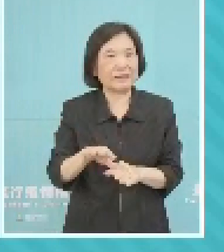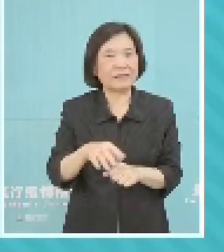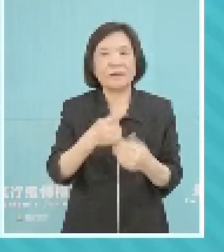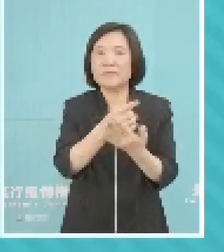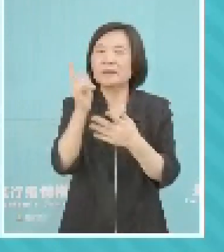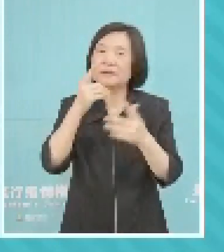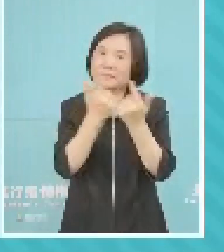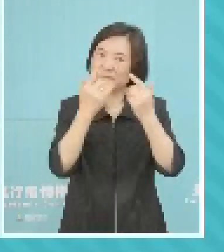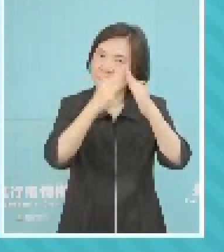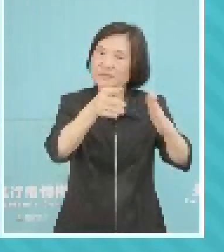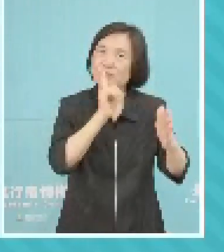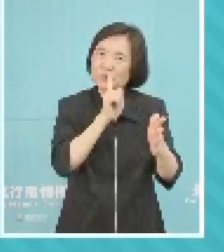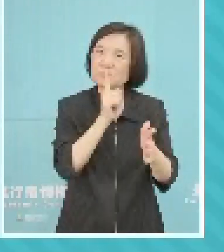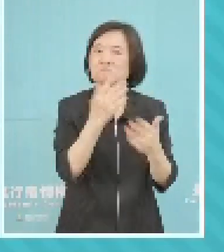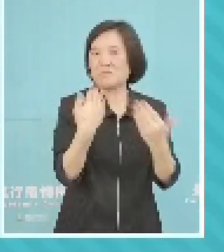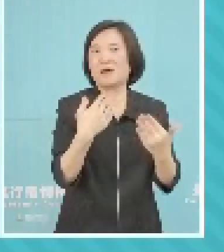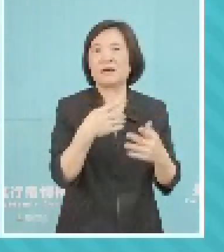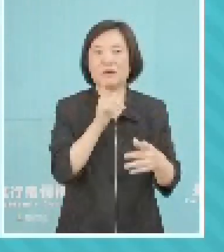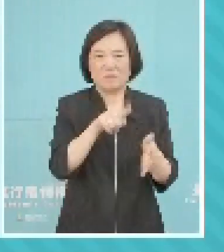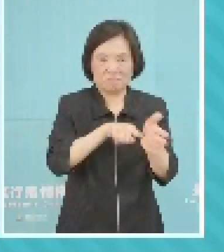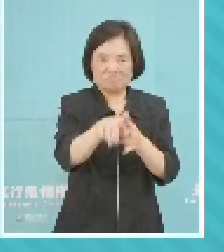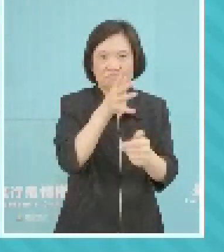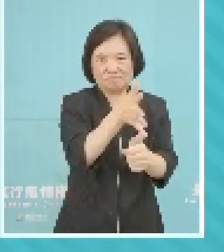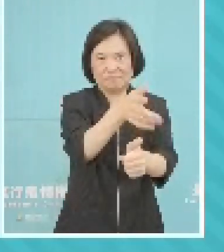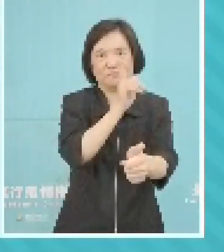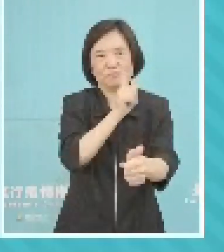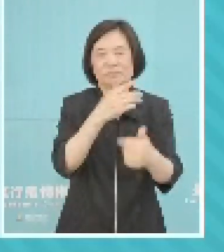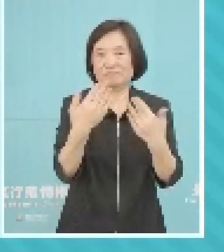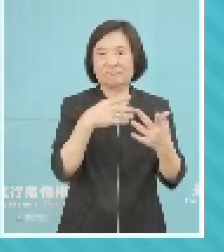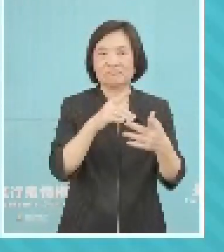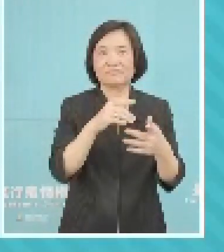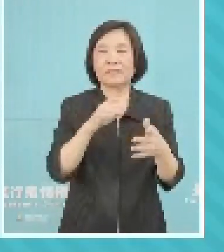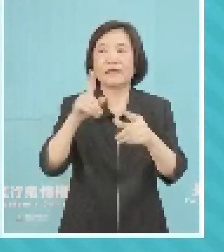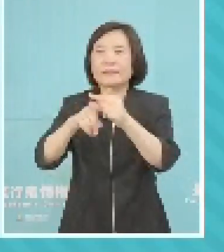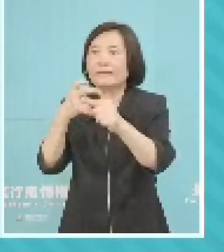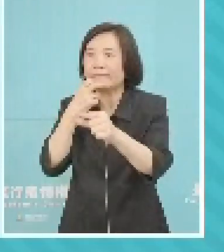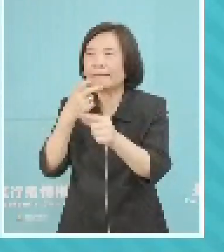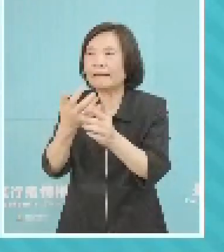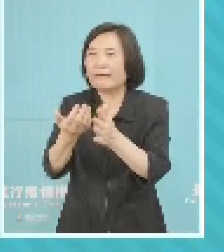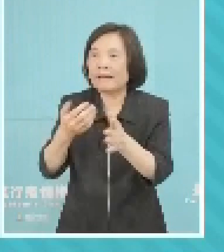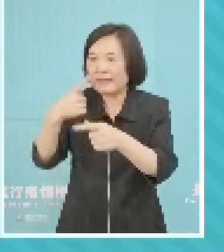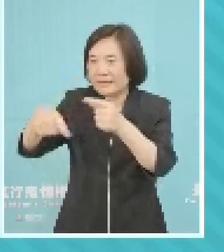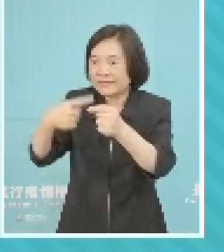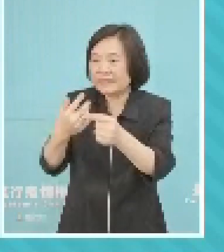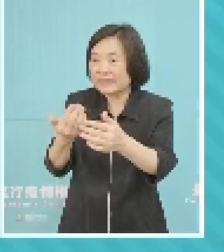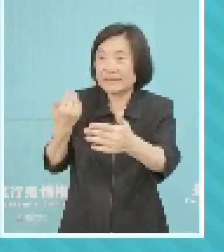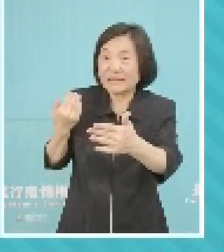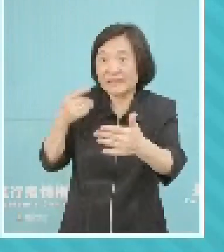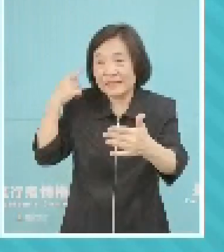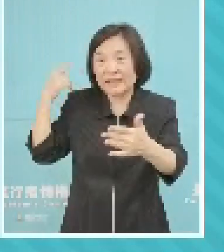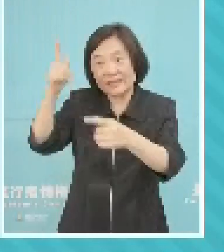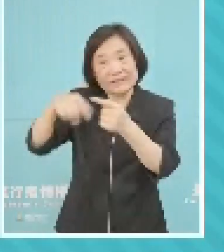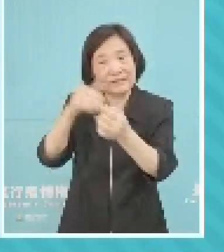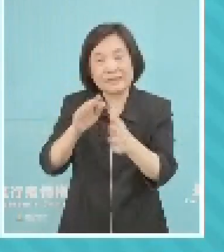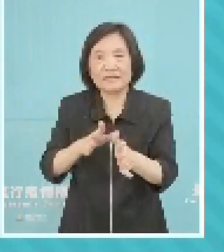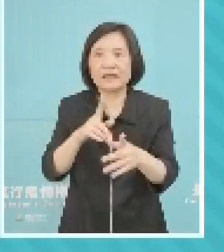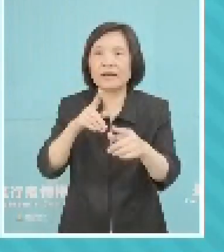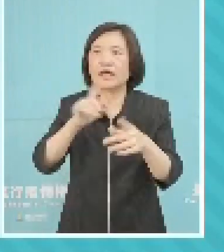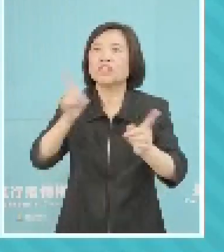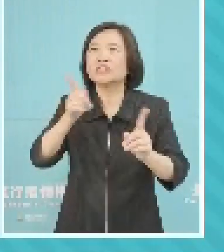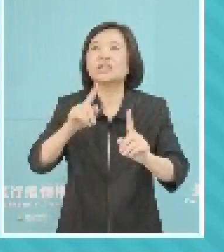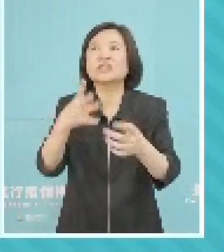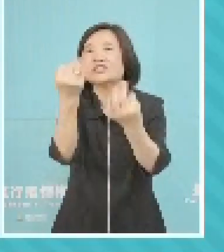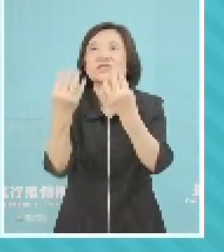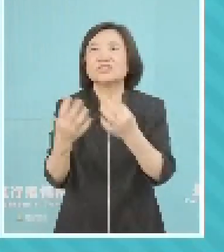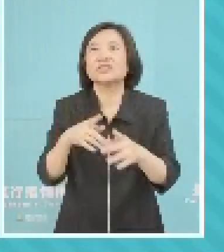会说明比较实际，事情都直指问题的核心，比中央超前部署一年多来得好，不像指挥中心只是讲冷冰